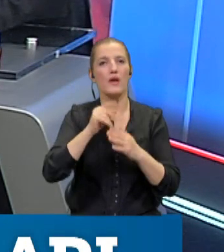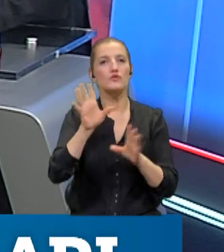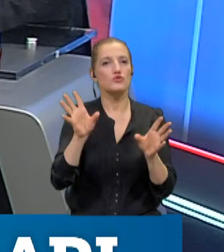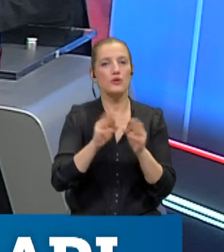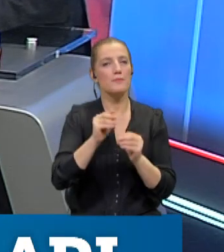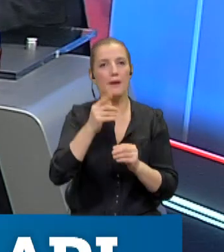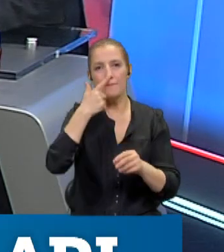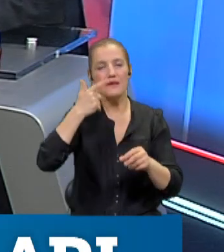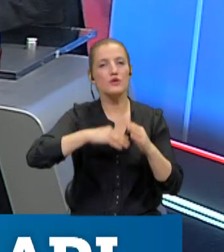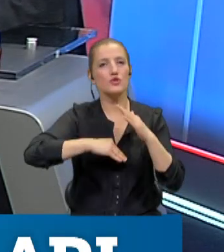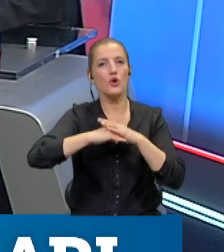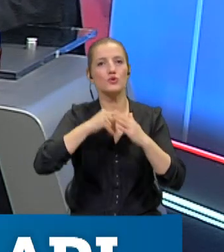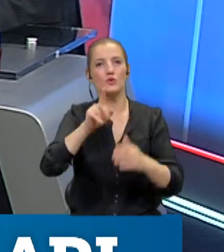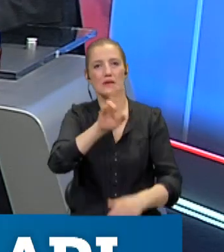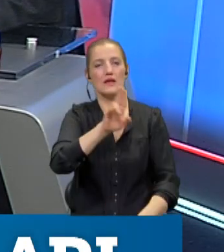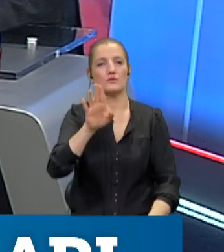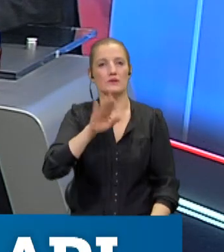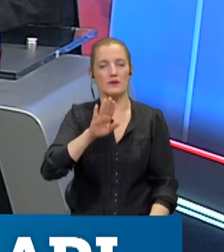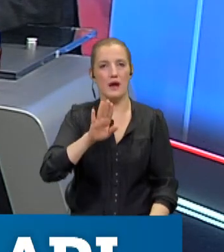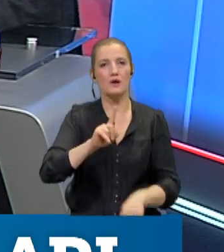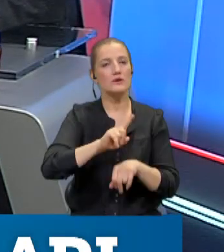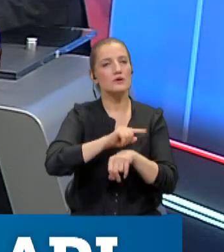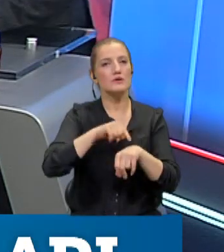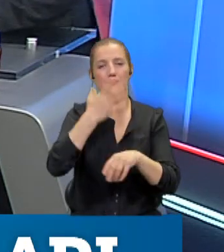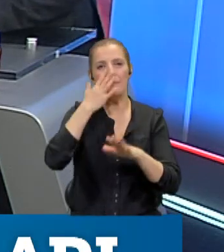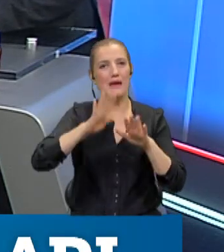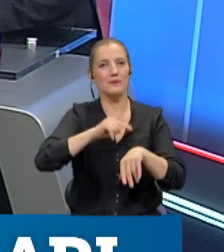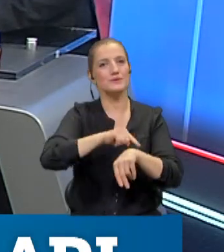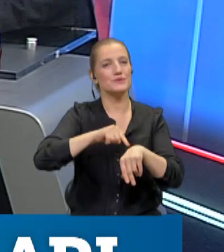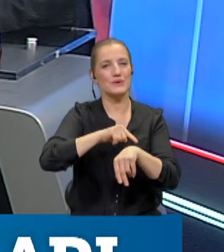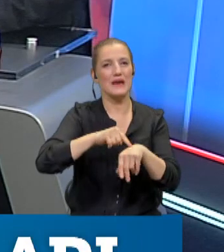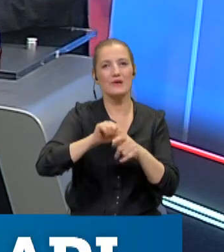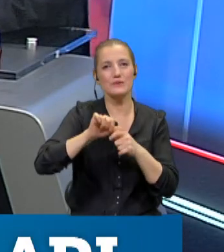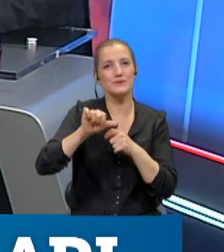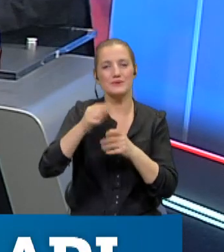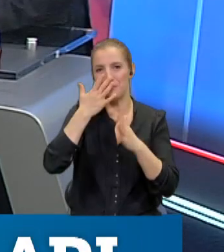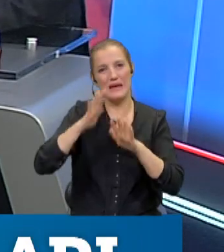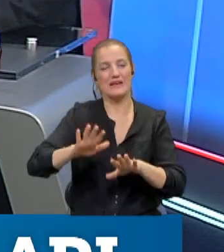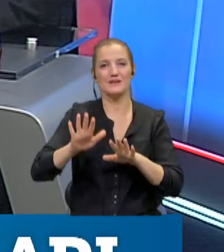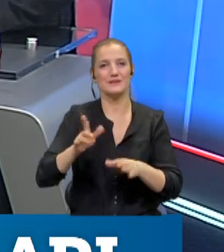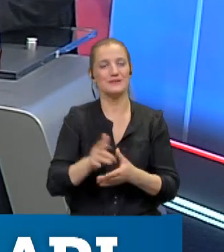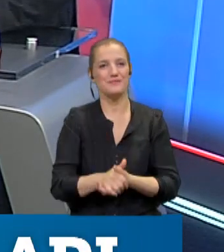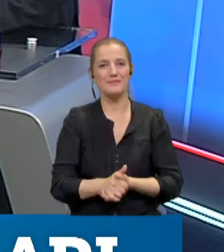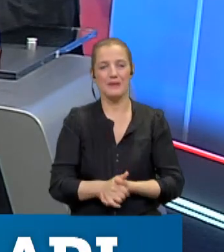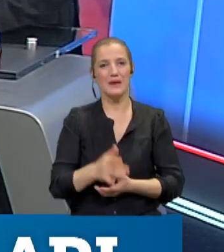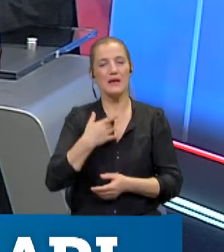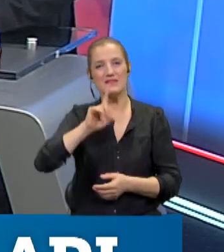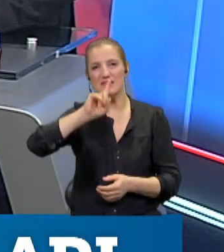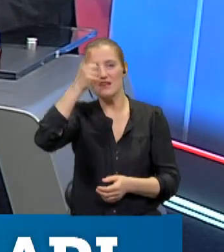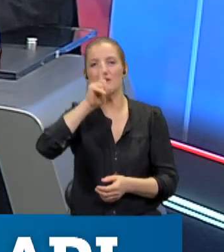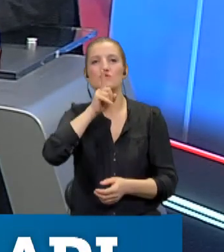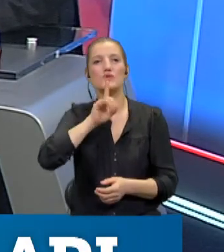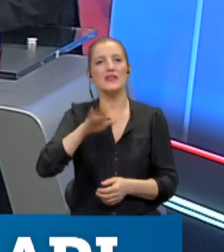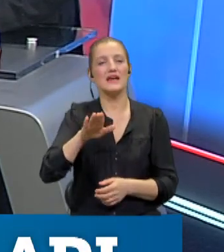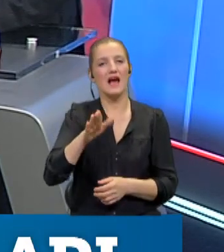tutuyor yani bir orada bekleme süremiz uzuyor Tabii tabii aldım şeyler artık ben sadece 100